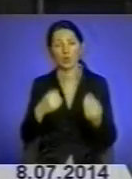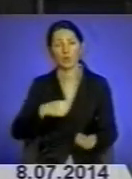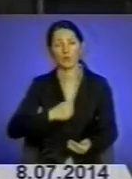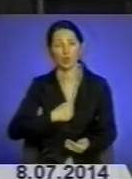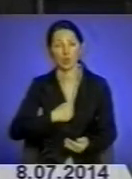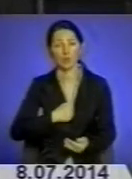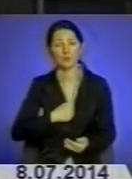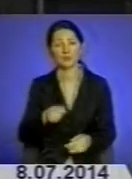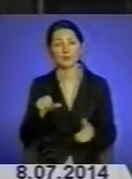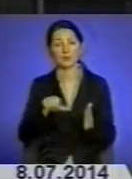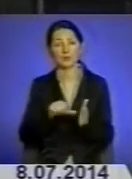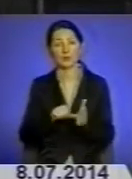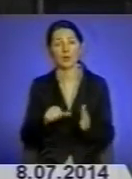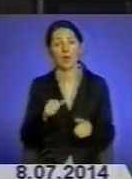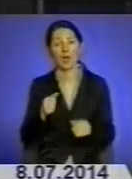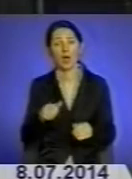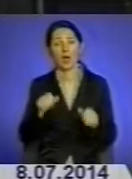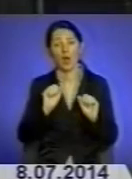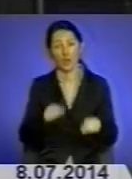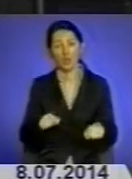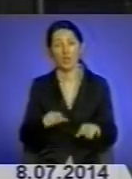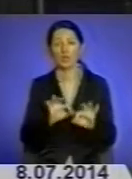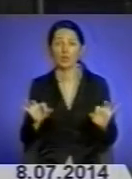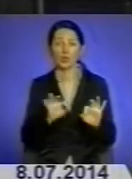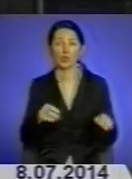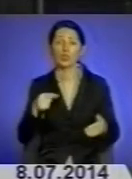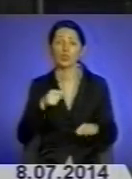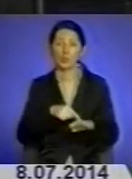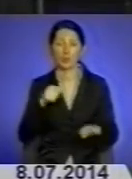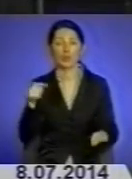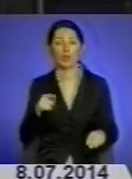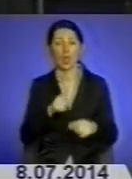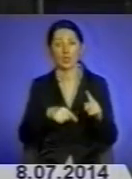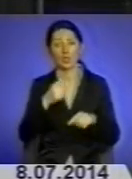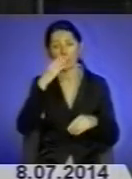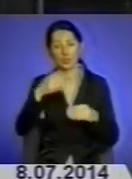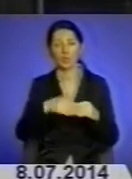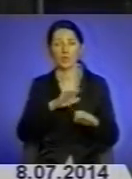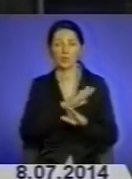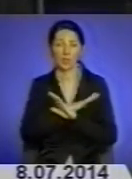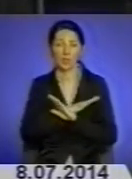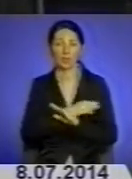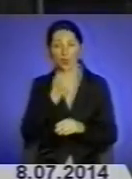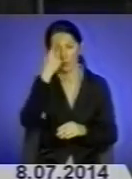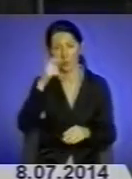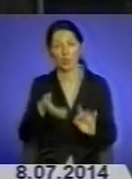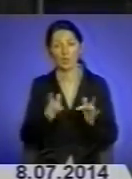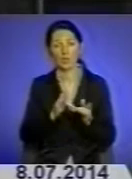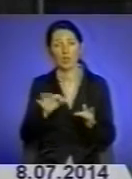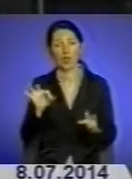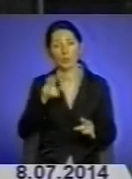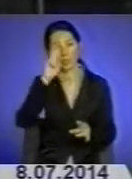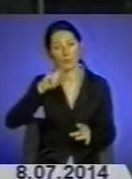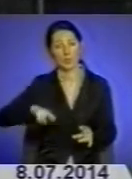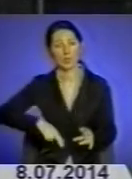Представники влади краю висловлюють співчуття рідним і близьким загиблого, повідомляє сайт облдержадміністрації.